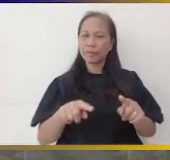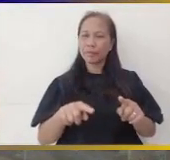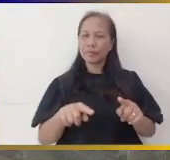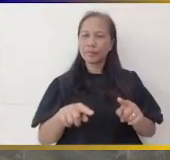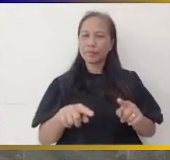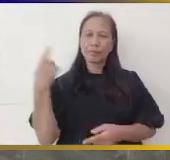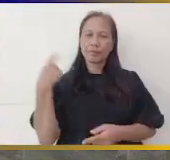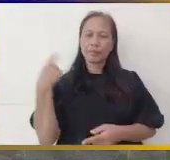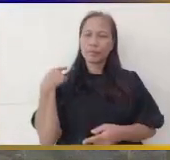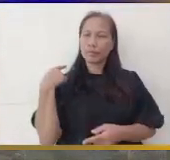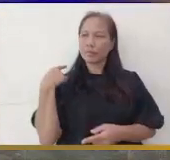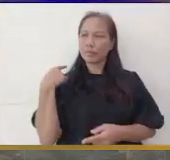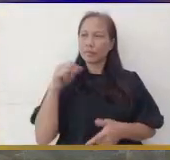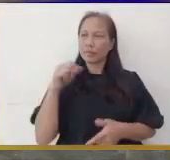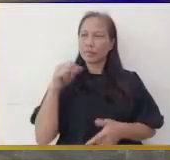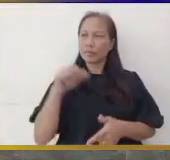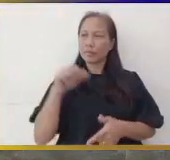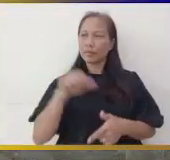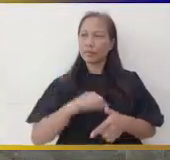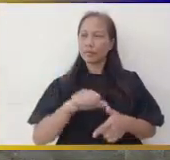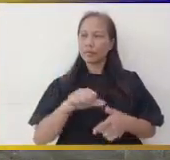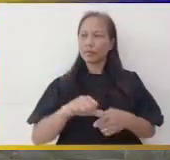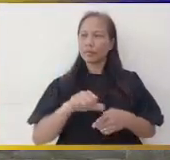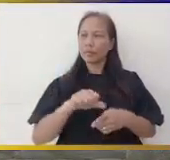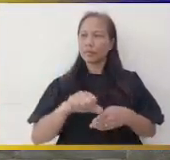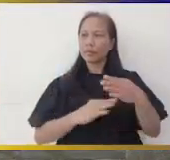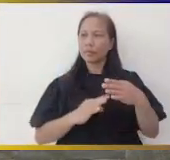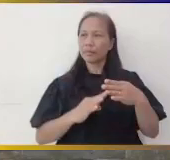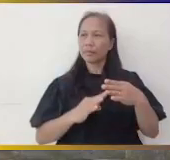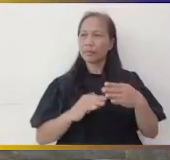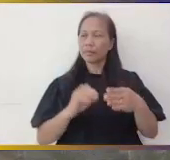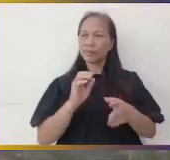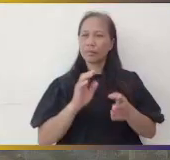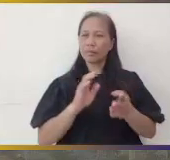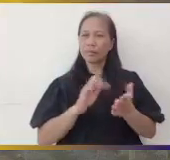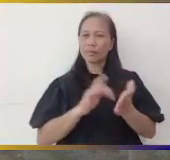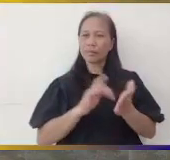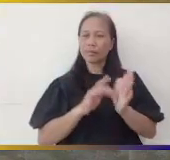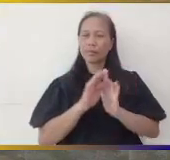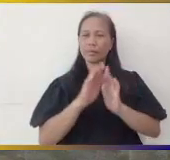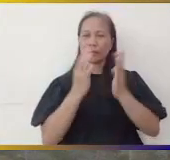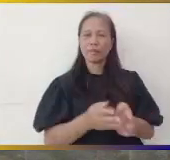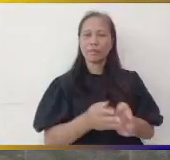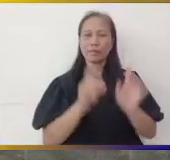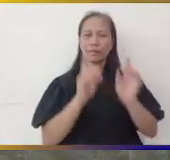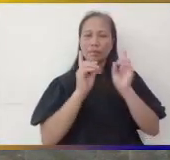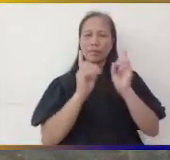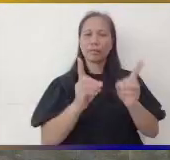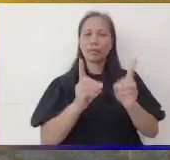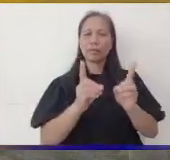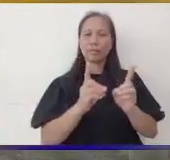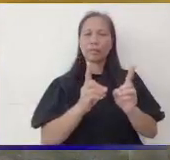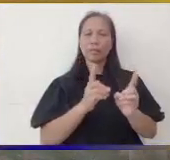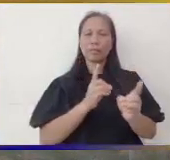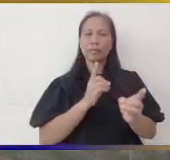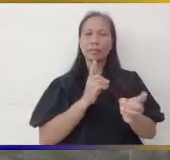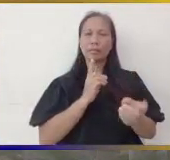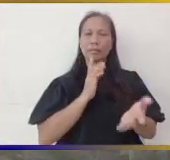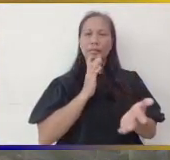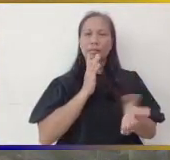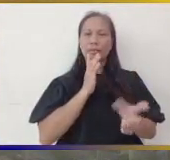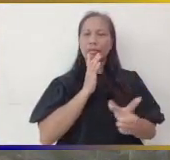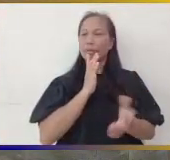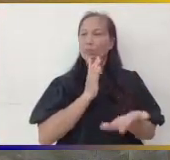seed and they have the foundation of biblical doctrines and right Faith All